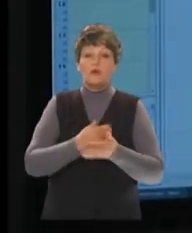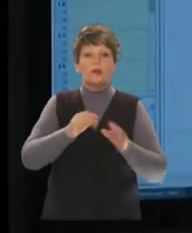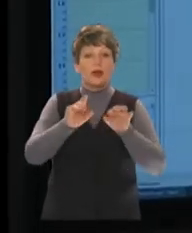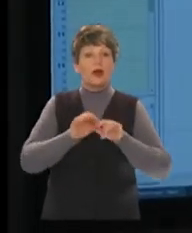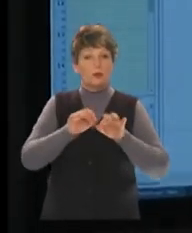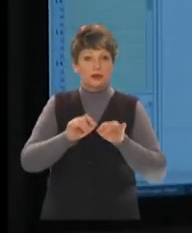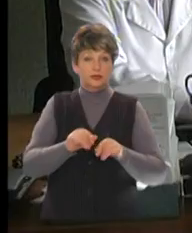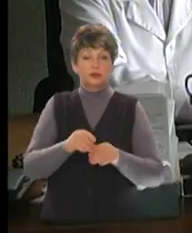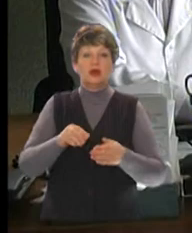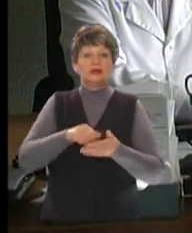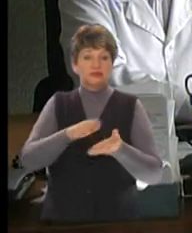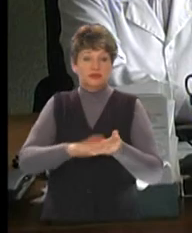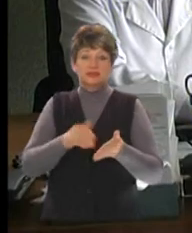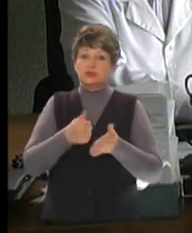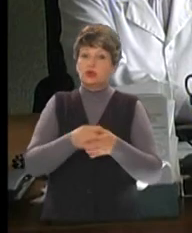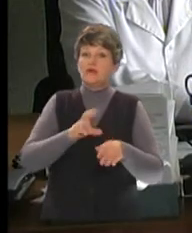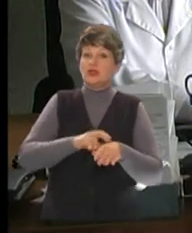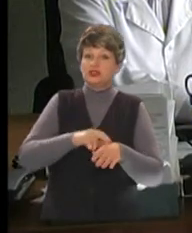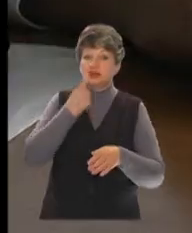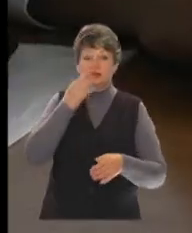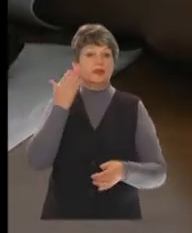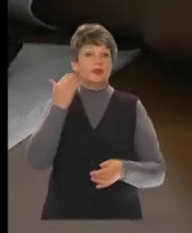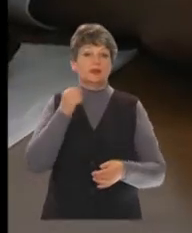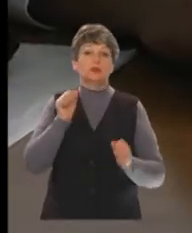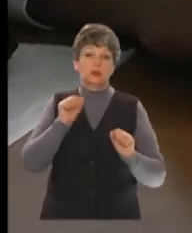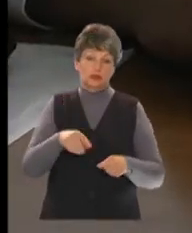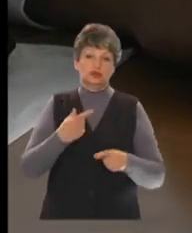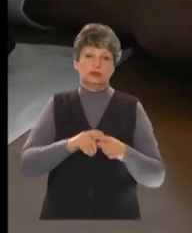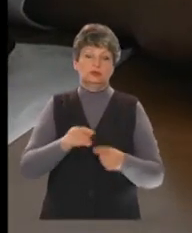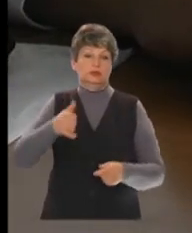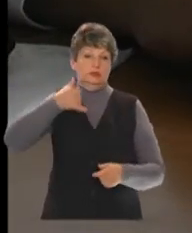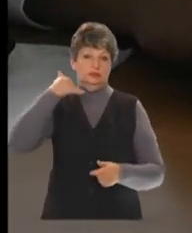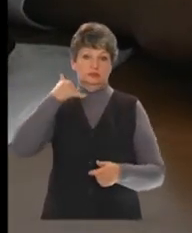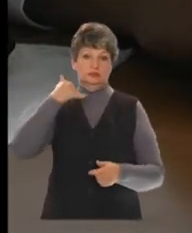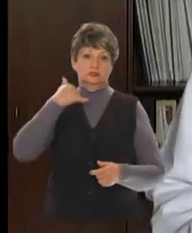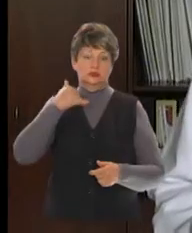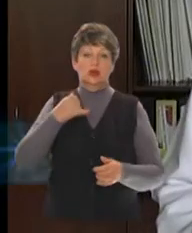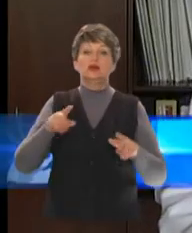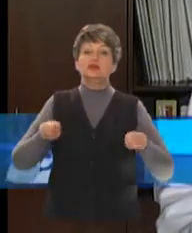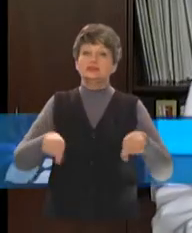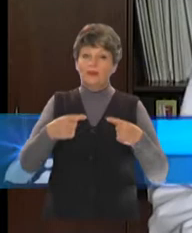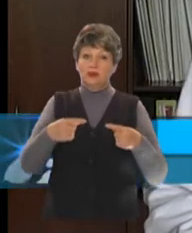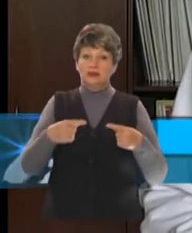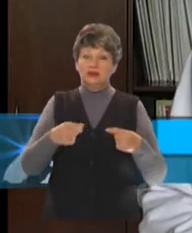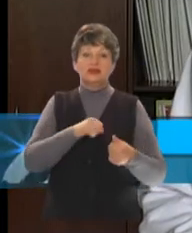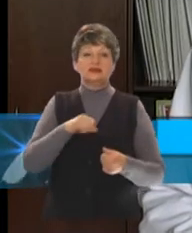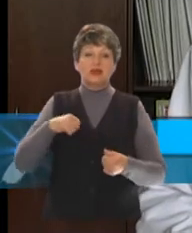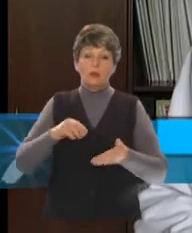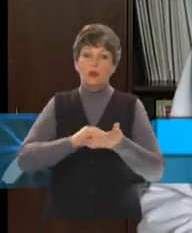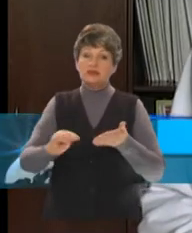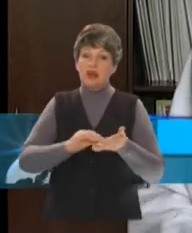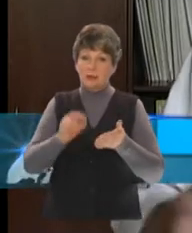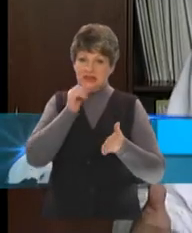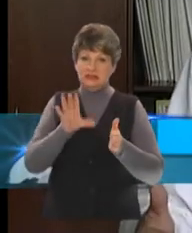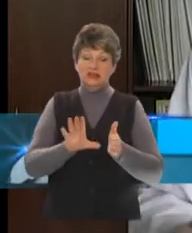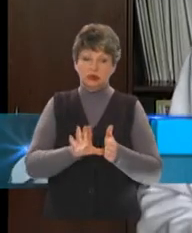новими комп'ютерами, а записатись до лікаря на прийом віднедавна можна дистанційно. Створений